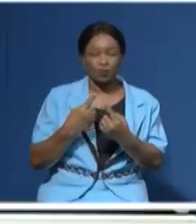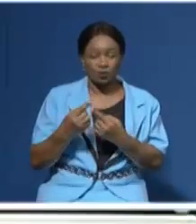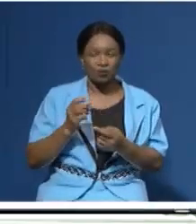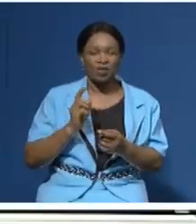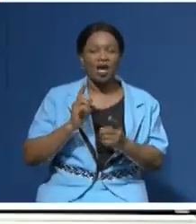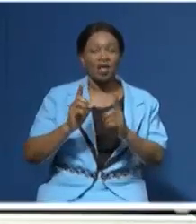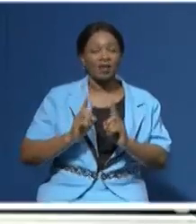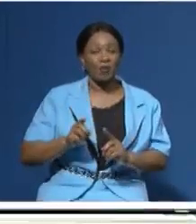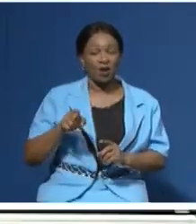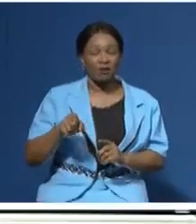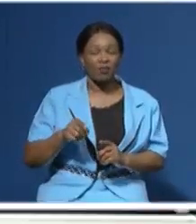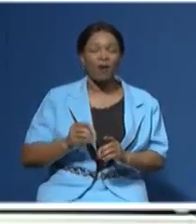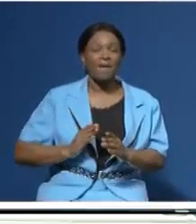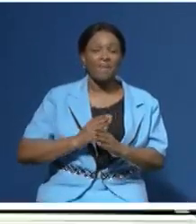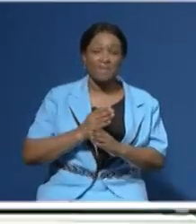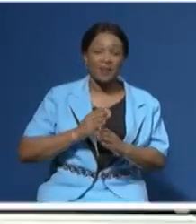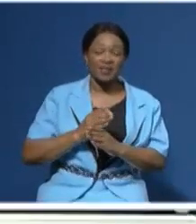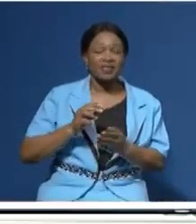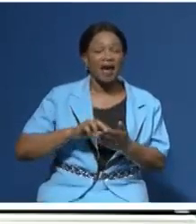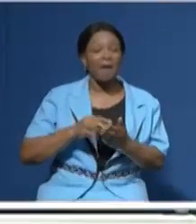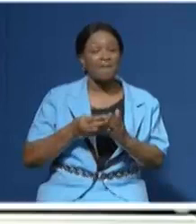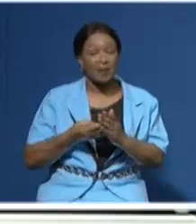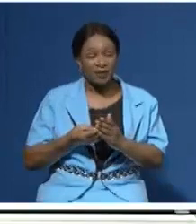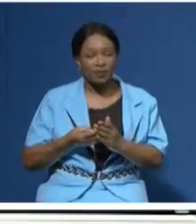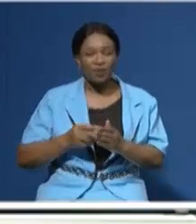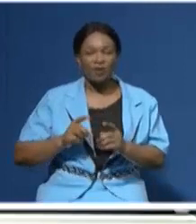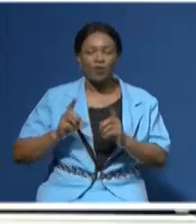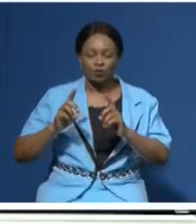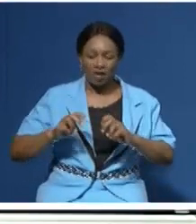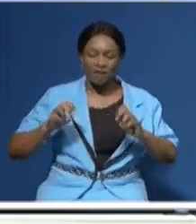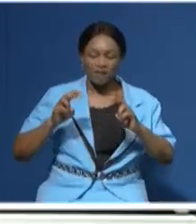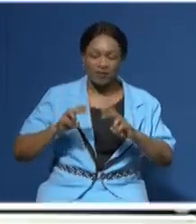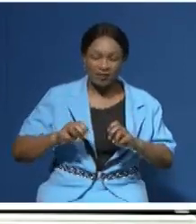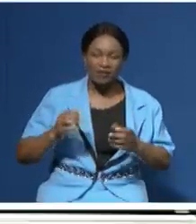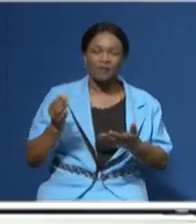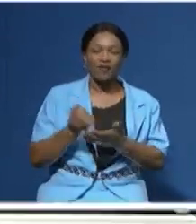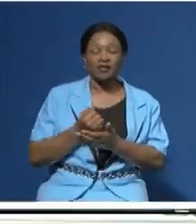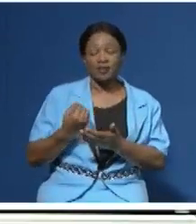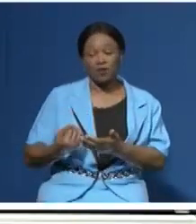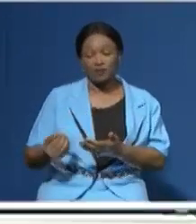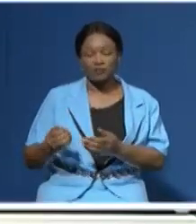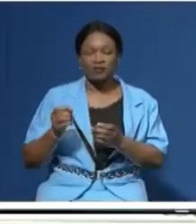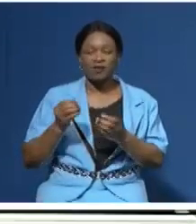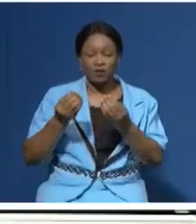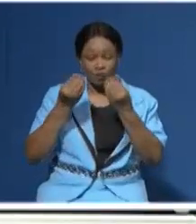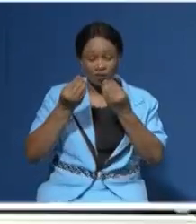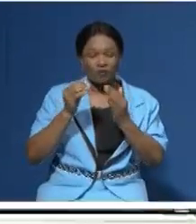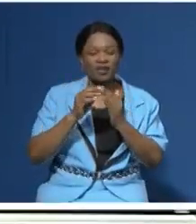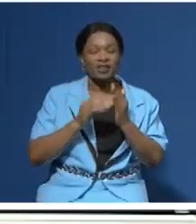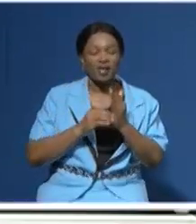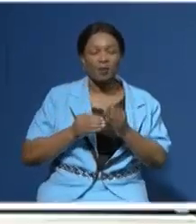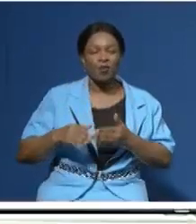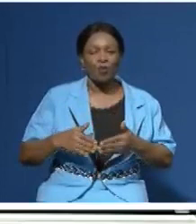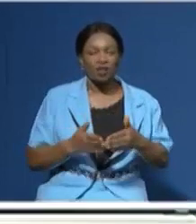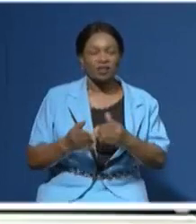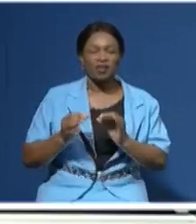ambaye alimpitisha katika mbinu alizofanyia utafiti kufanikisha wanafunzi kujifunza hesabu kwa ufasaha na njia rahisi zaidi Dar es